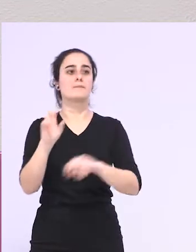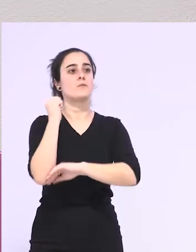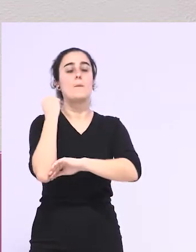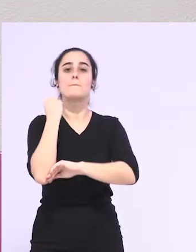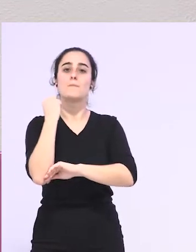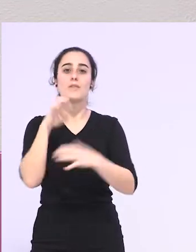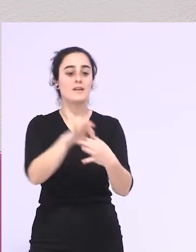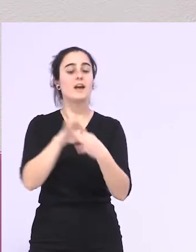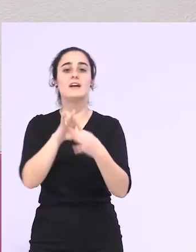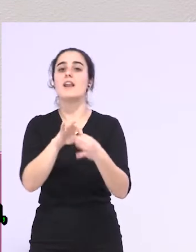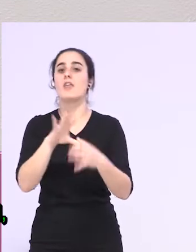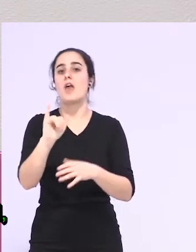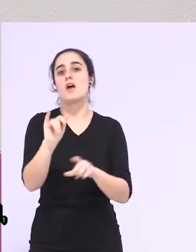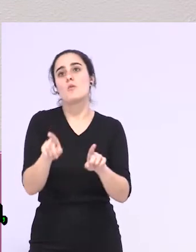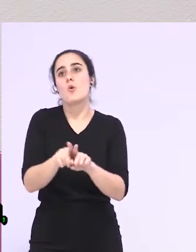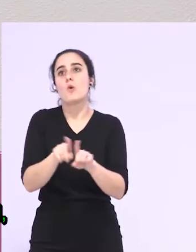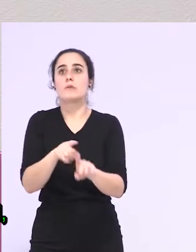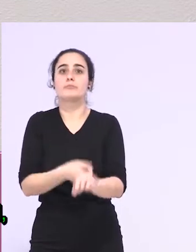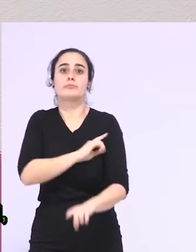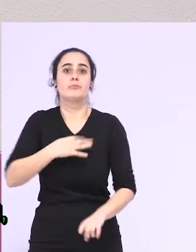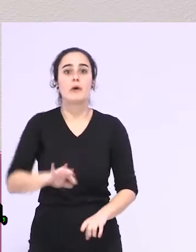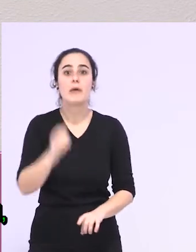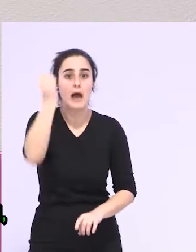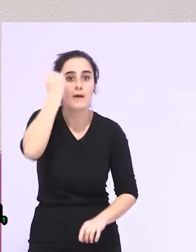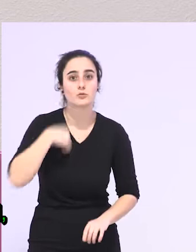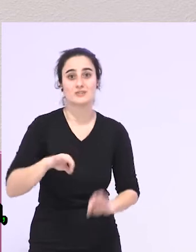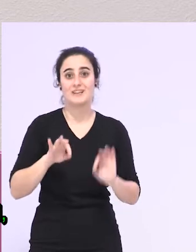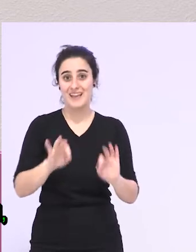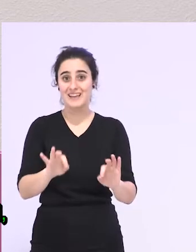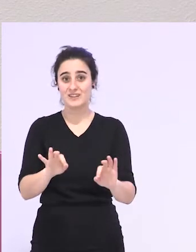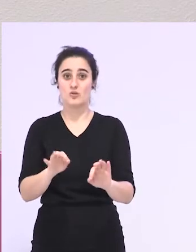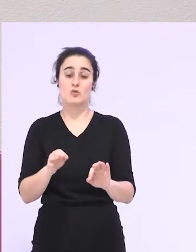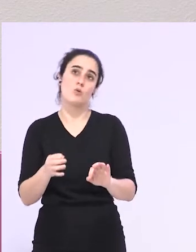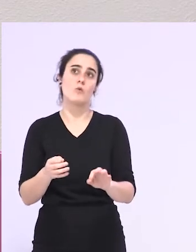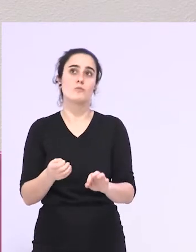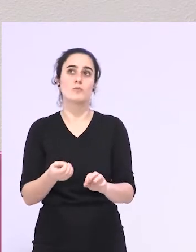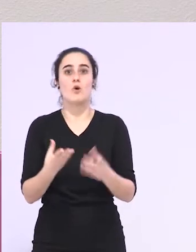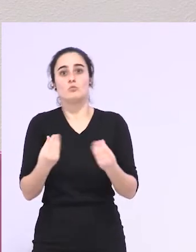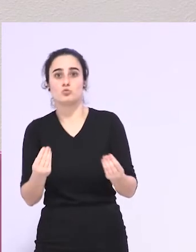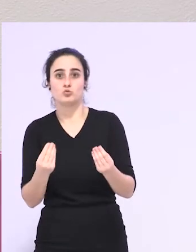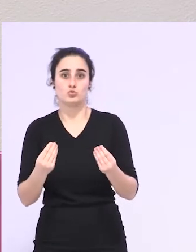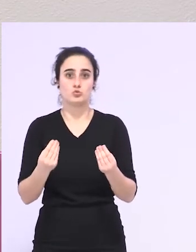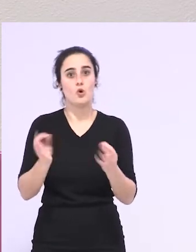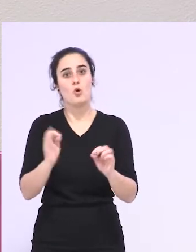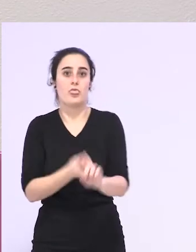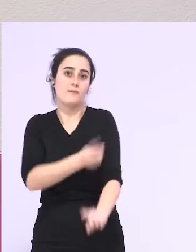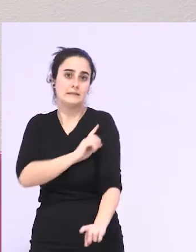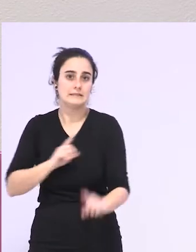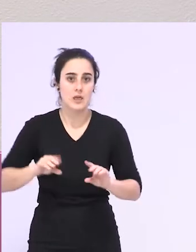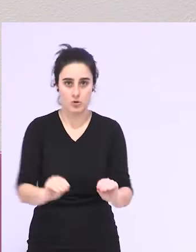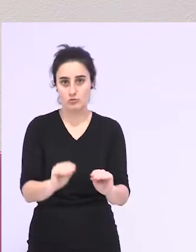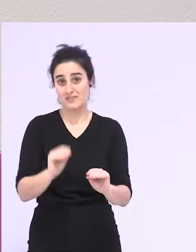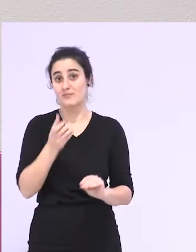gertatutako gehiagikeriak, ez? Bueno, pixkat, abusua gaina dauka konotazio hori gehiagi erabiltzearena, ez? Erabili gainera objektu bat egiten